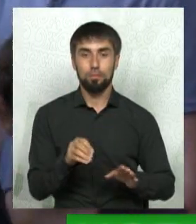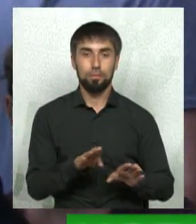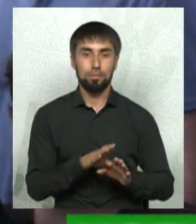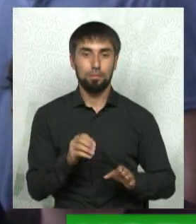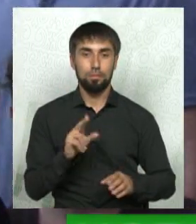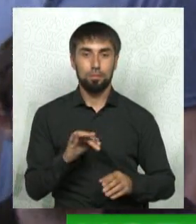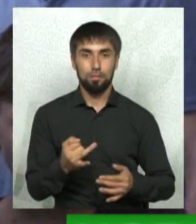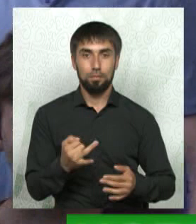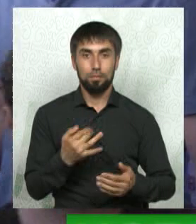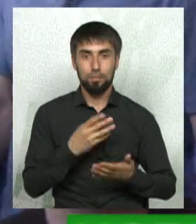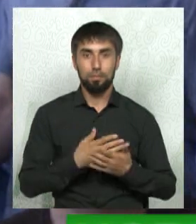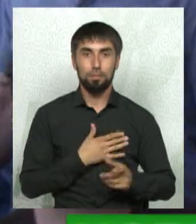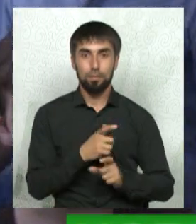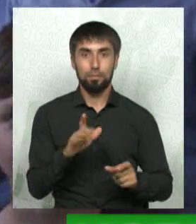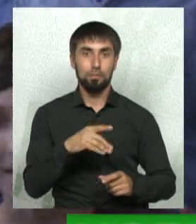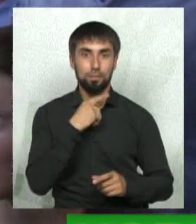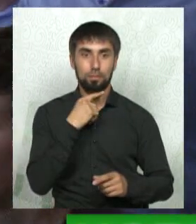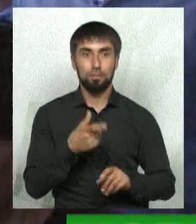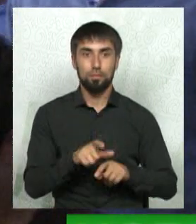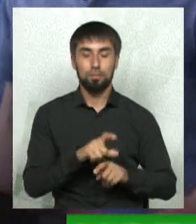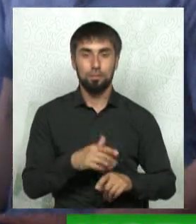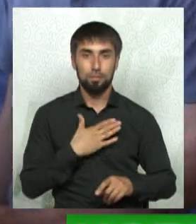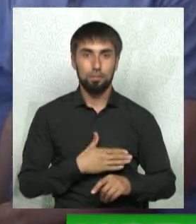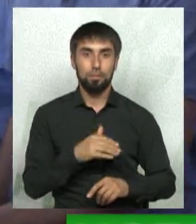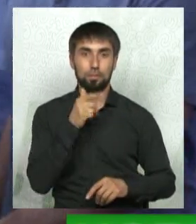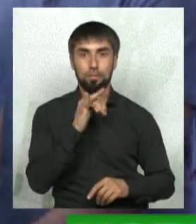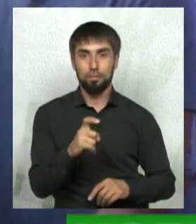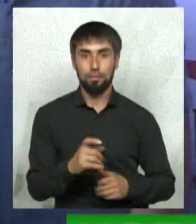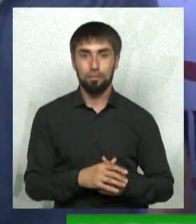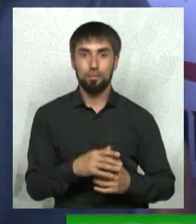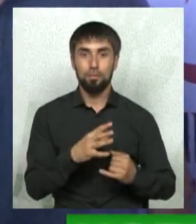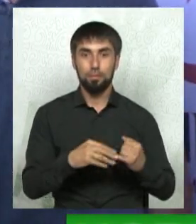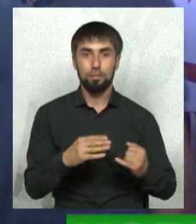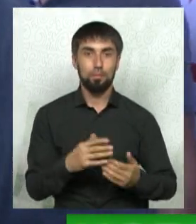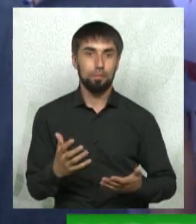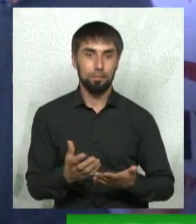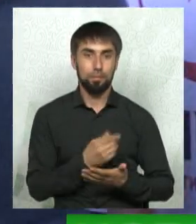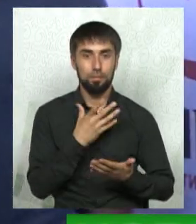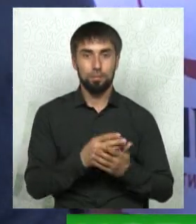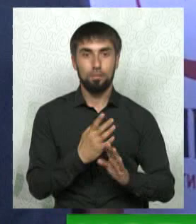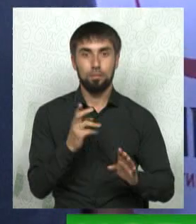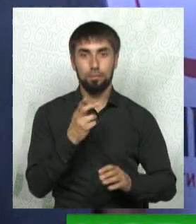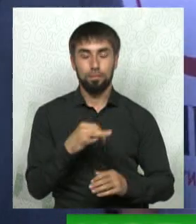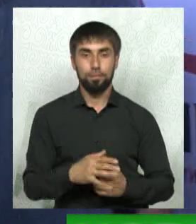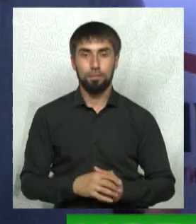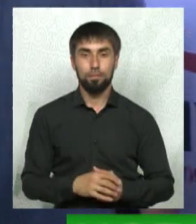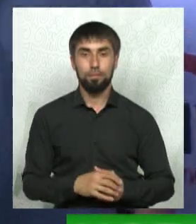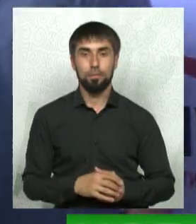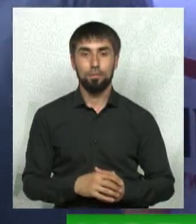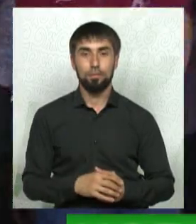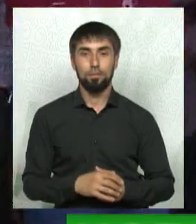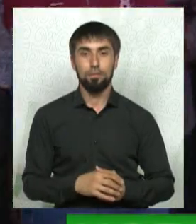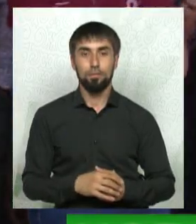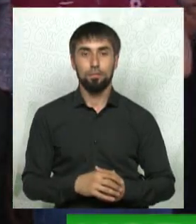Как и нашим людям в Ингушетии, очень приятно, когда их земляк выигрывает свой очередной бой, очередные